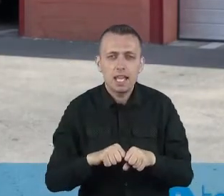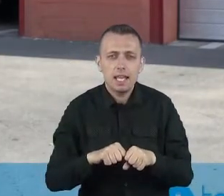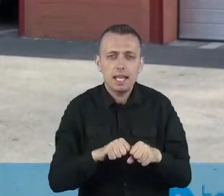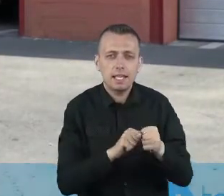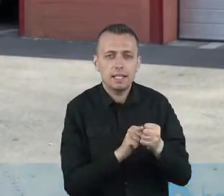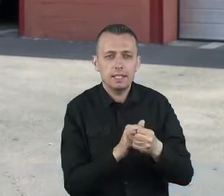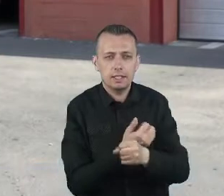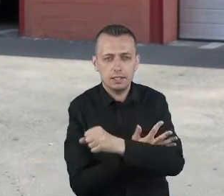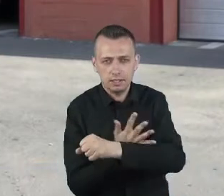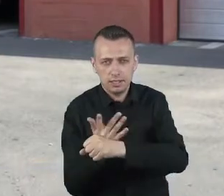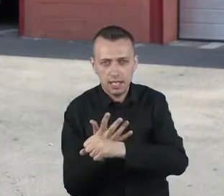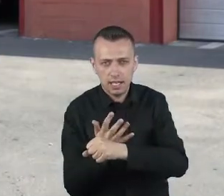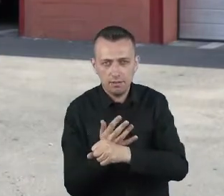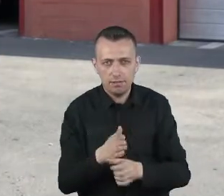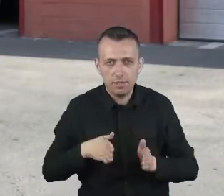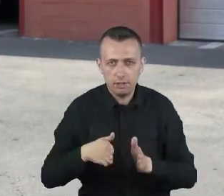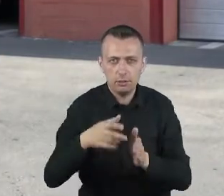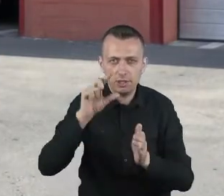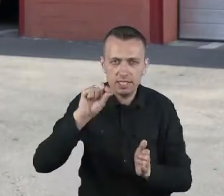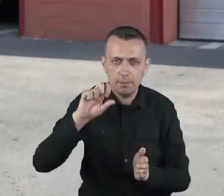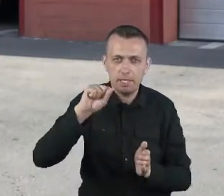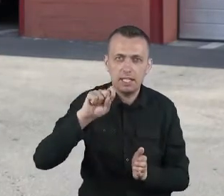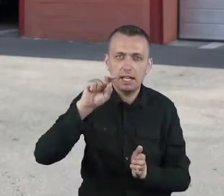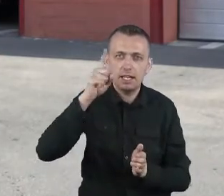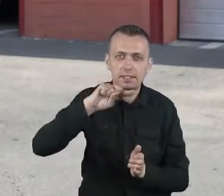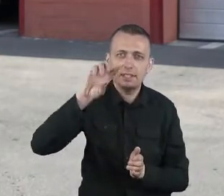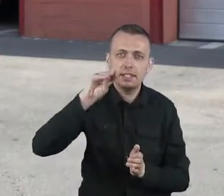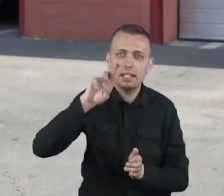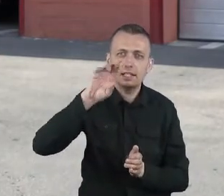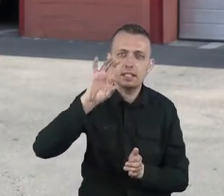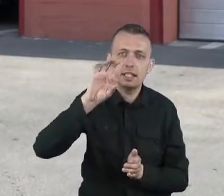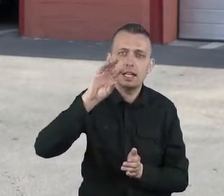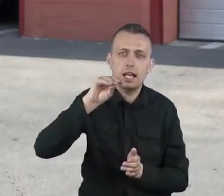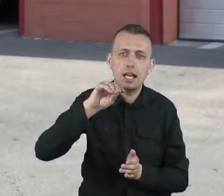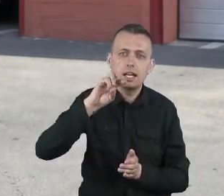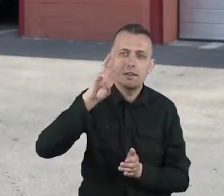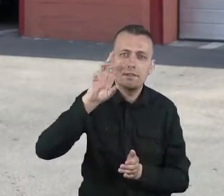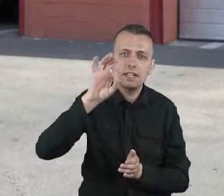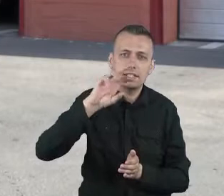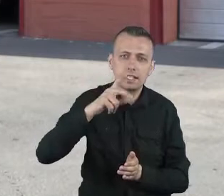roślinności. Były to pożary na ulicach Paderewskiego, Polnej, Józefów,